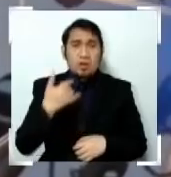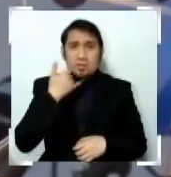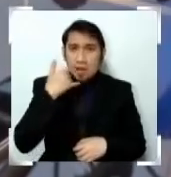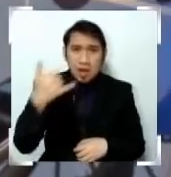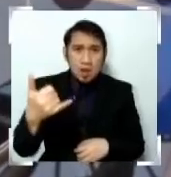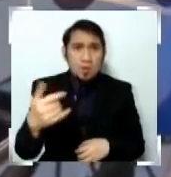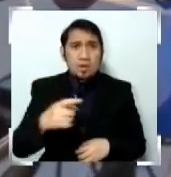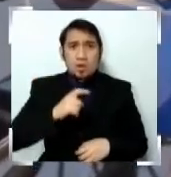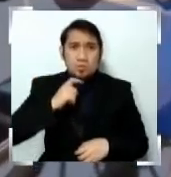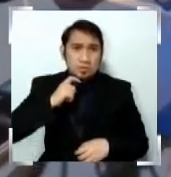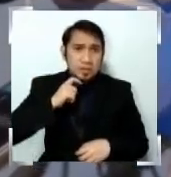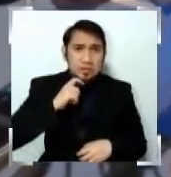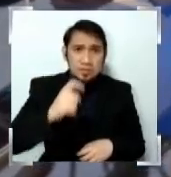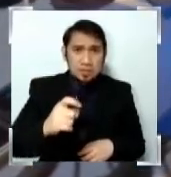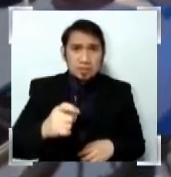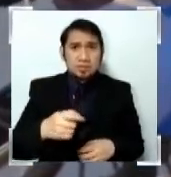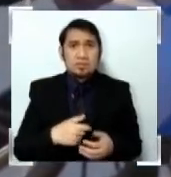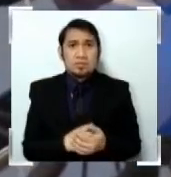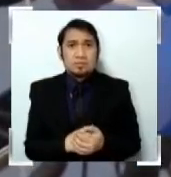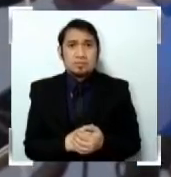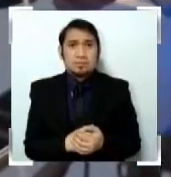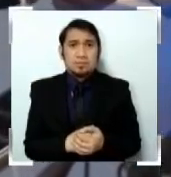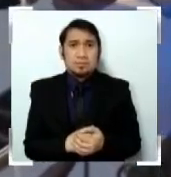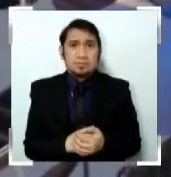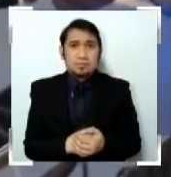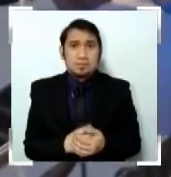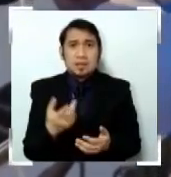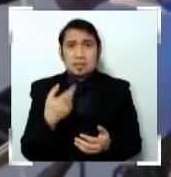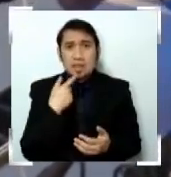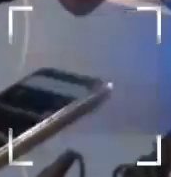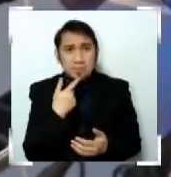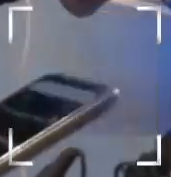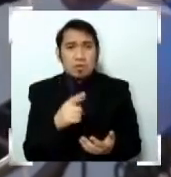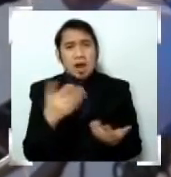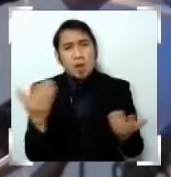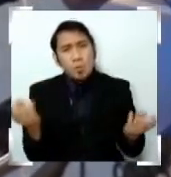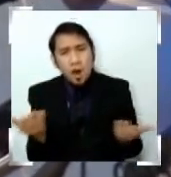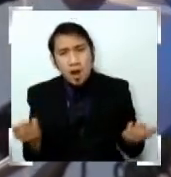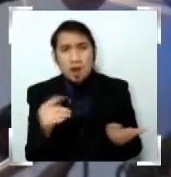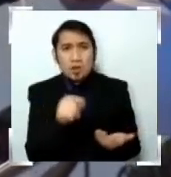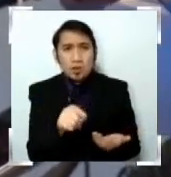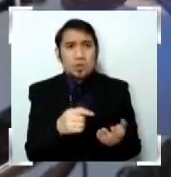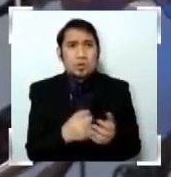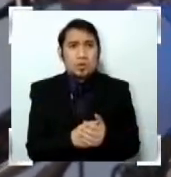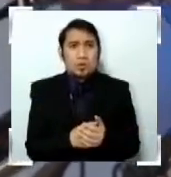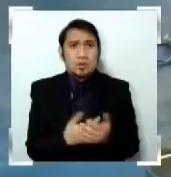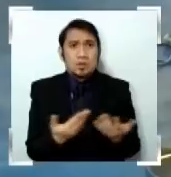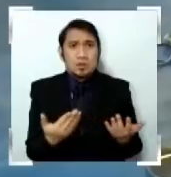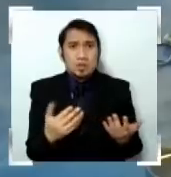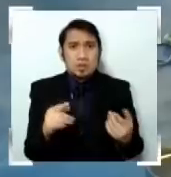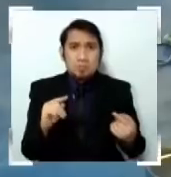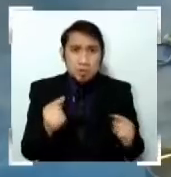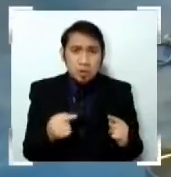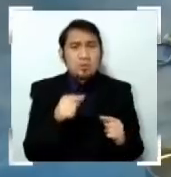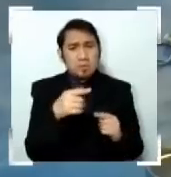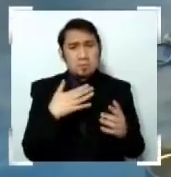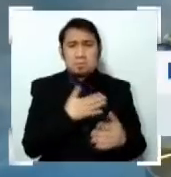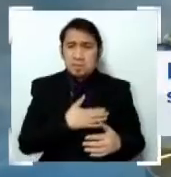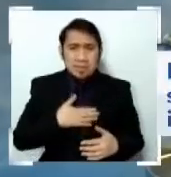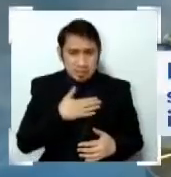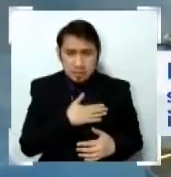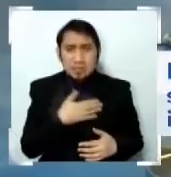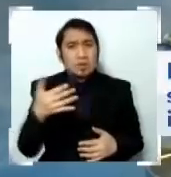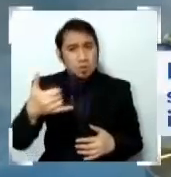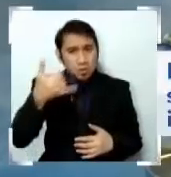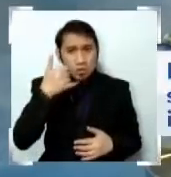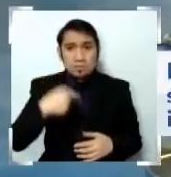akong i-text sa akong cellphone. Anak kong asa ka, tubag ako, kay kadaliok manawag ka. Nasa Cagayan de Oro City